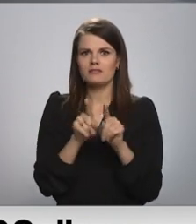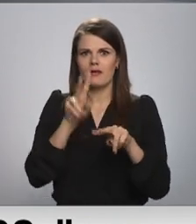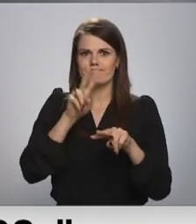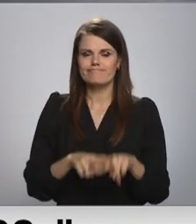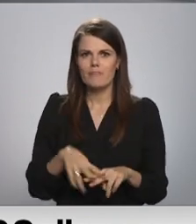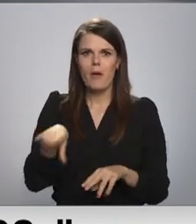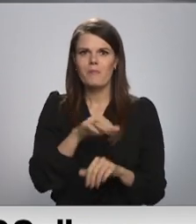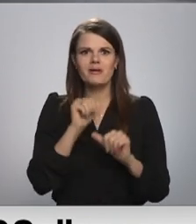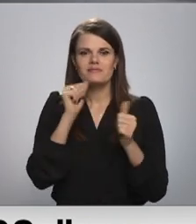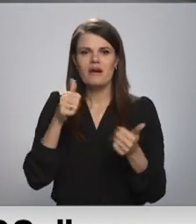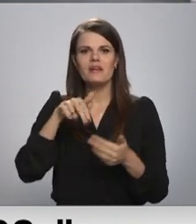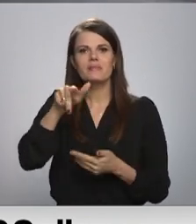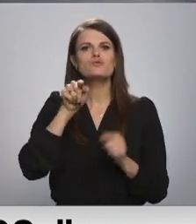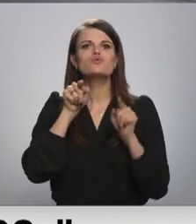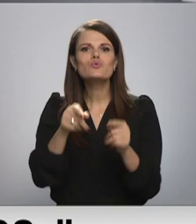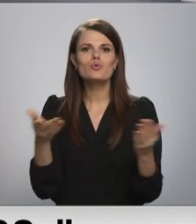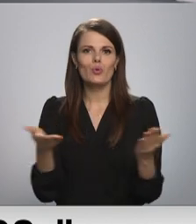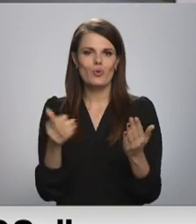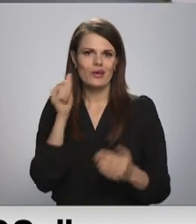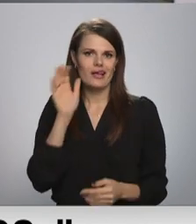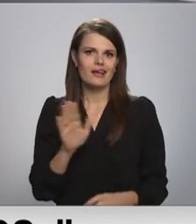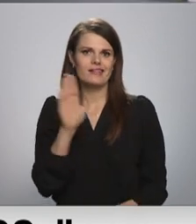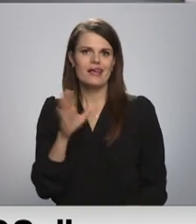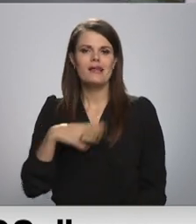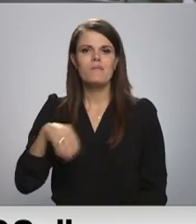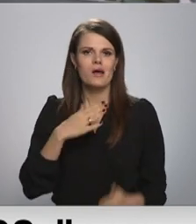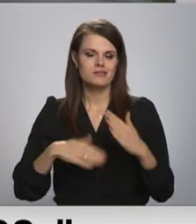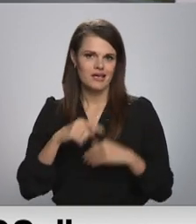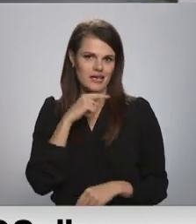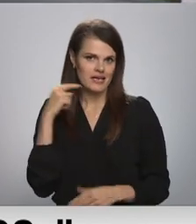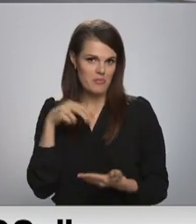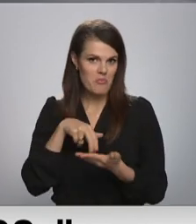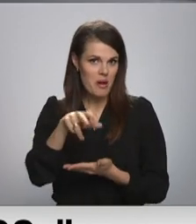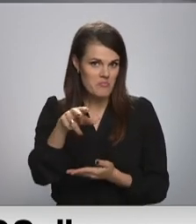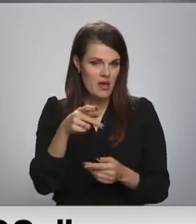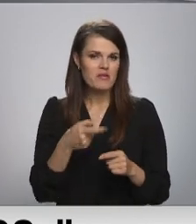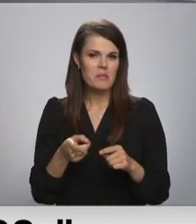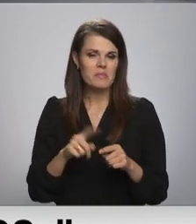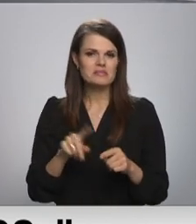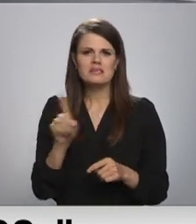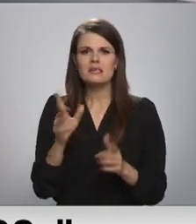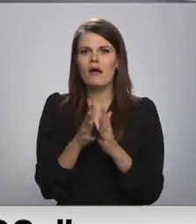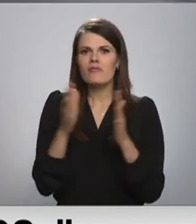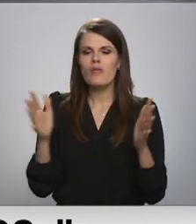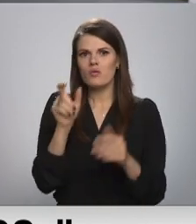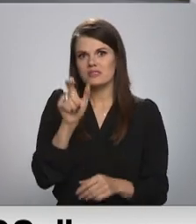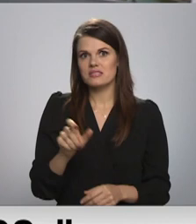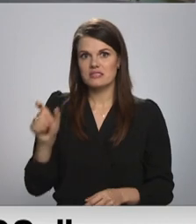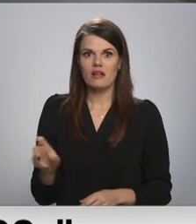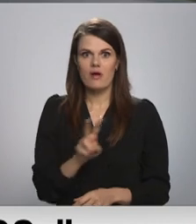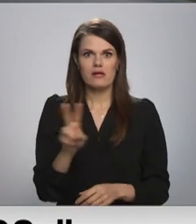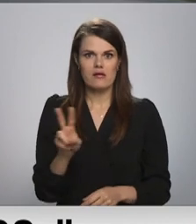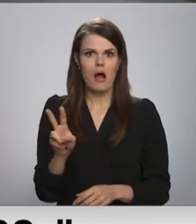neesam bijuši spējīgi aiziet tur, kur mēs ikdienā gribētu aiziet. Un ir ļoti daudz cilvēki, kuru dzīve katru dienu ir šādā